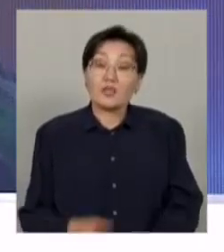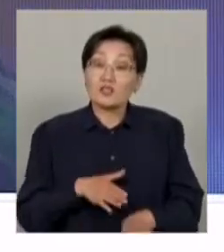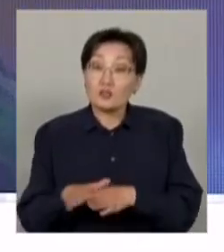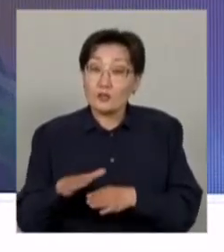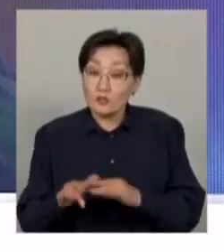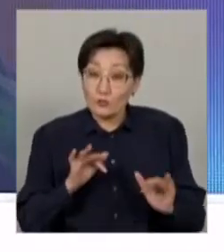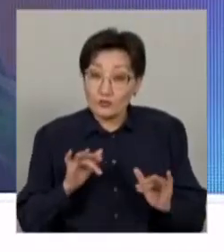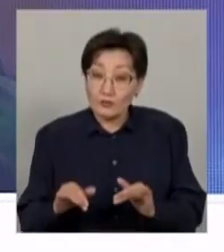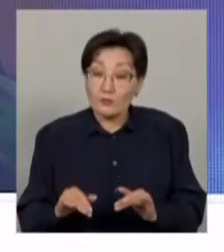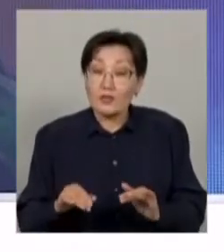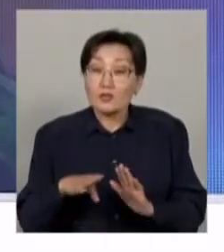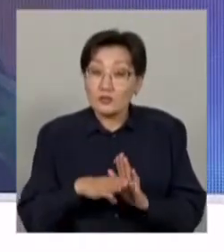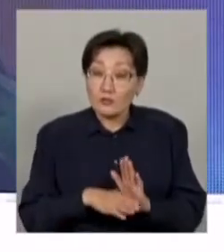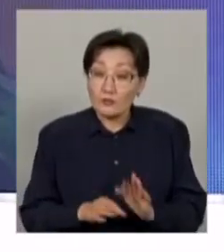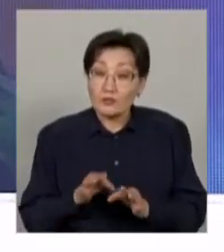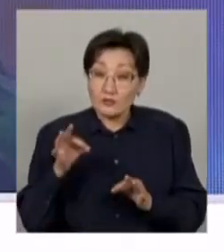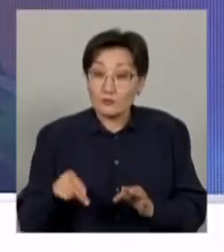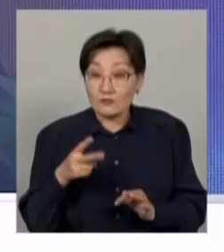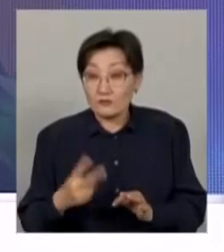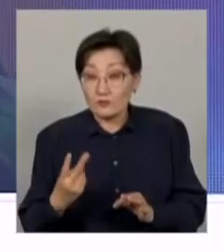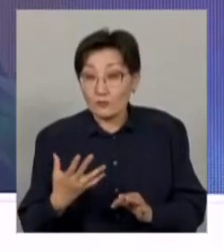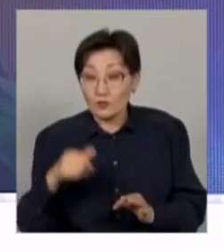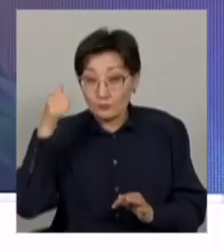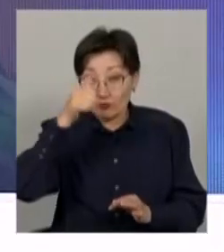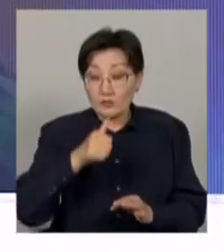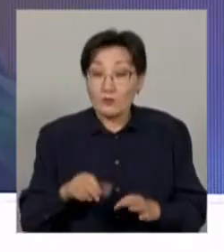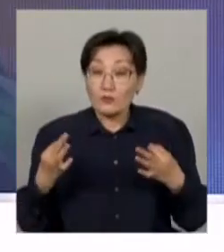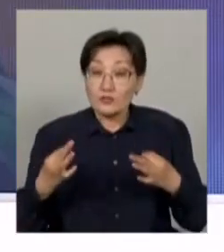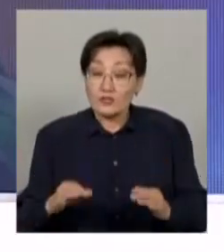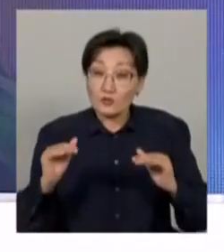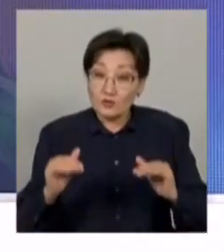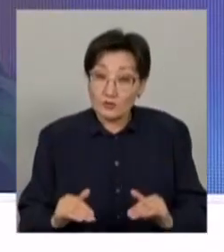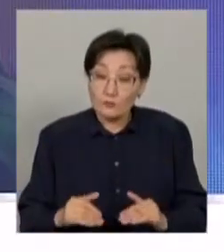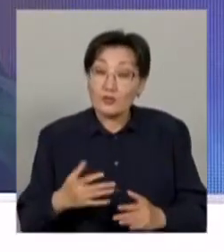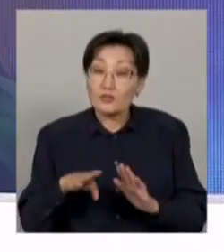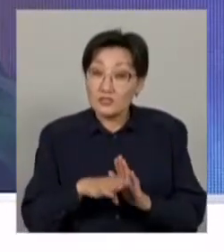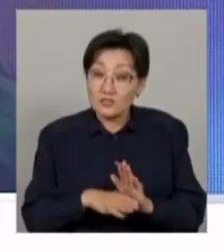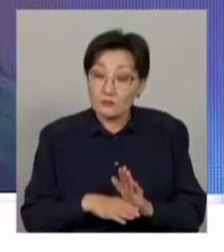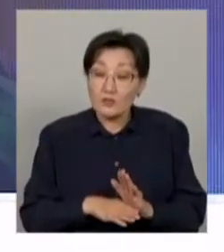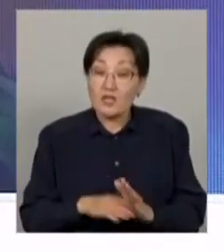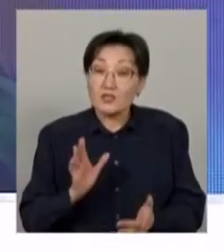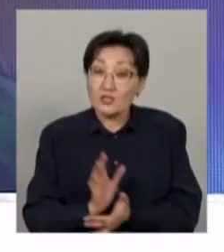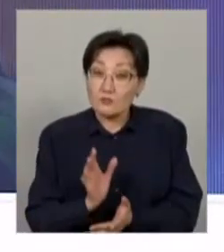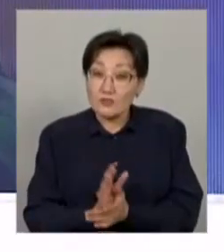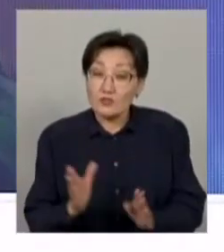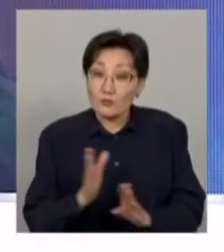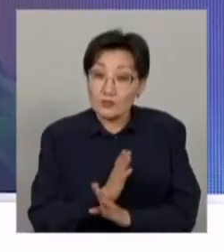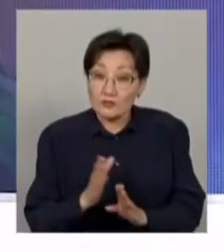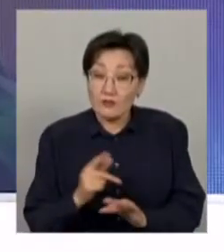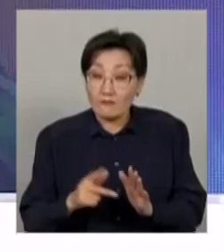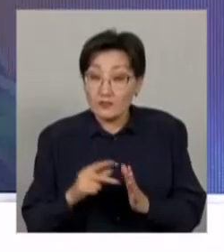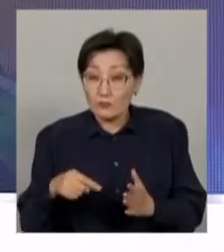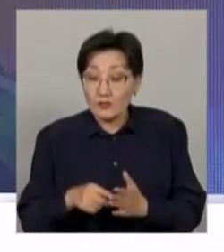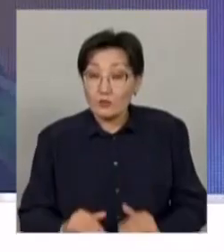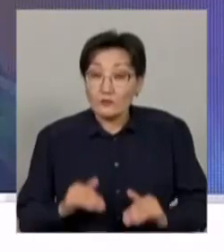Реализация мероприятий дорожной карты регионов к 2025 году позволит снизить показатель индекса загрязнения атмосферы в 8